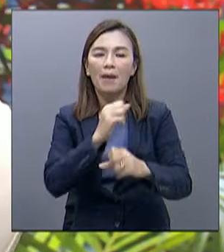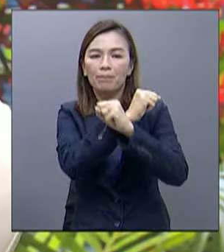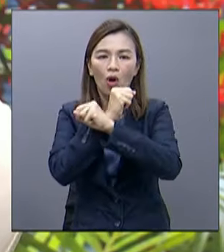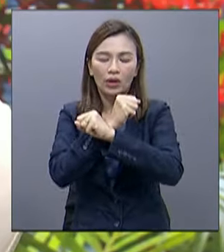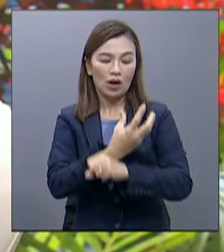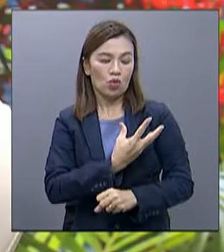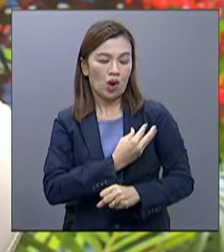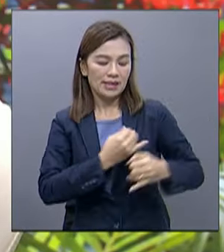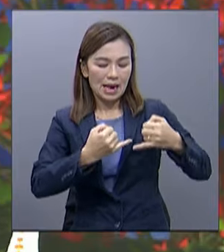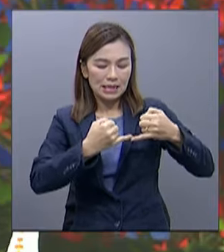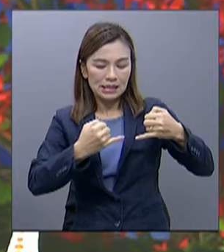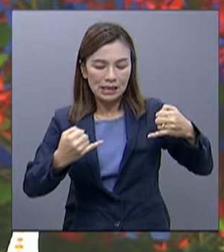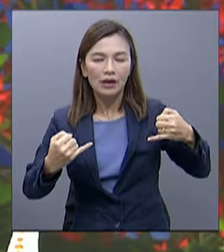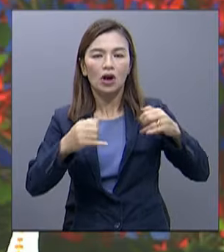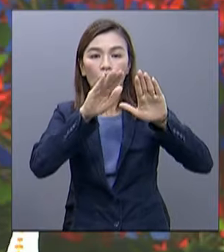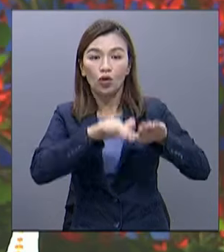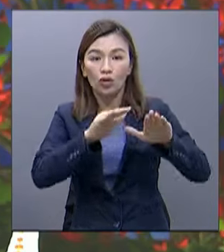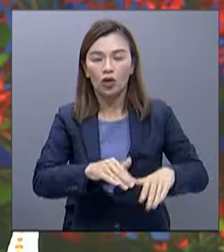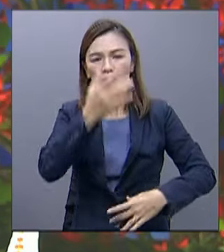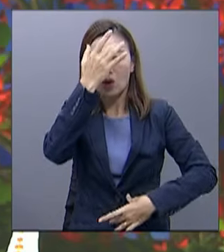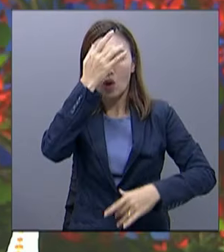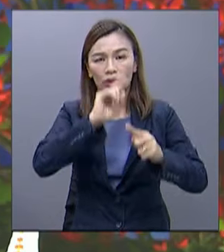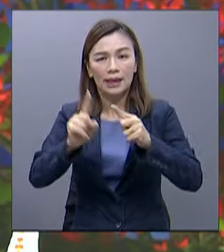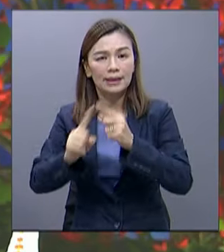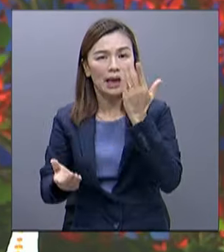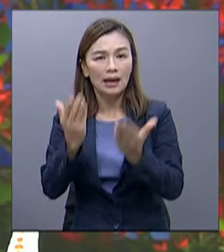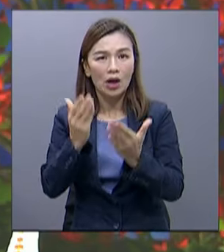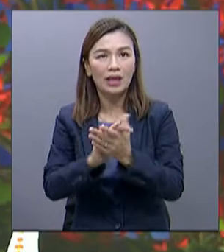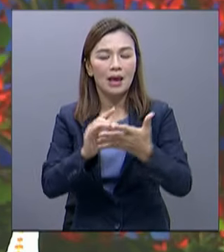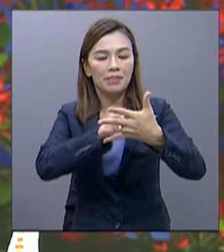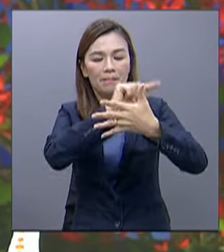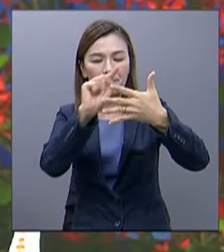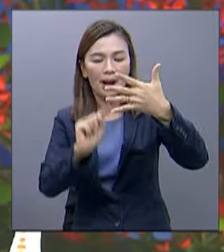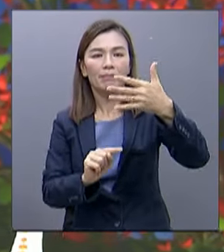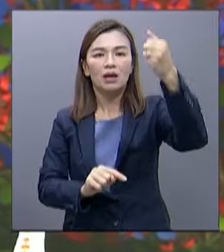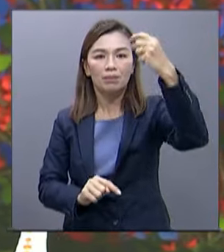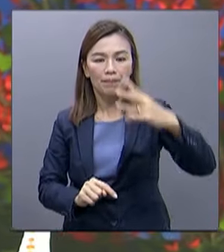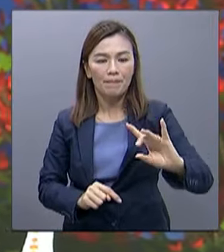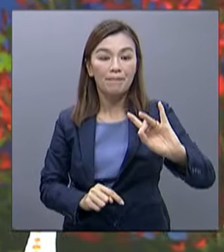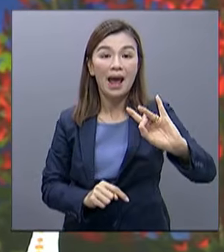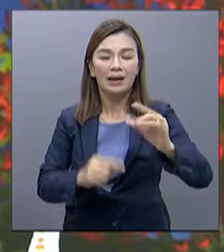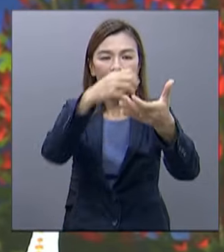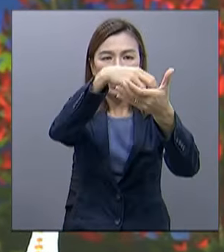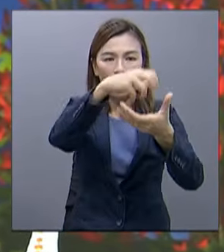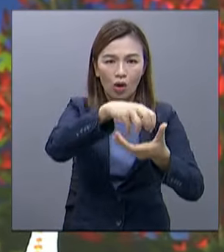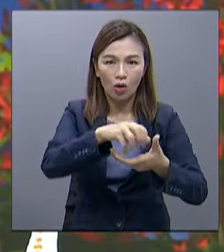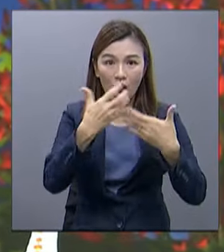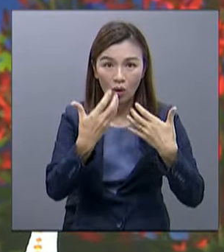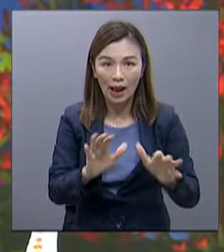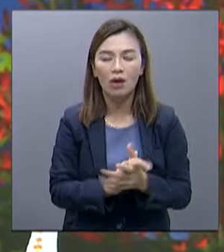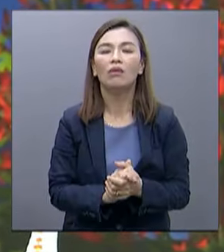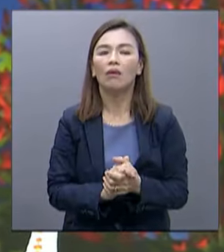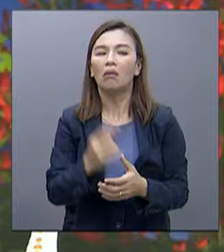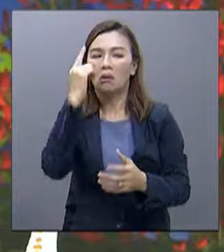แลมีสุขภาพดีครับนะครับไม่ว่าจะโรคอะไรถ้าเอาปัจจัยทั้ง 8ปัจจัยที่อาจารย์หมอได้พูดไปใช้เนี่ยรับรองว่าไม่ต้องไป